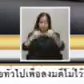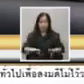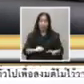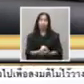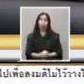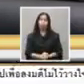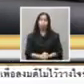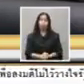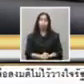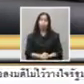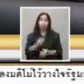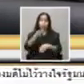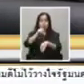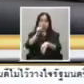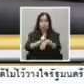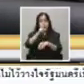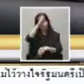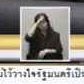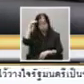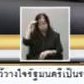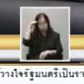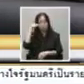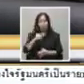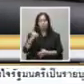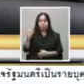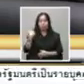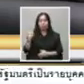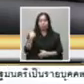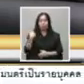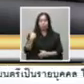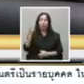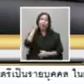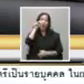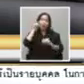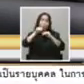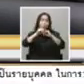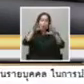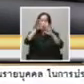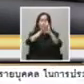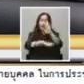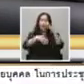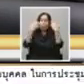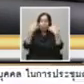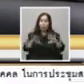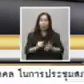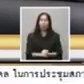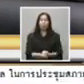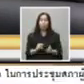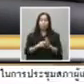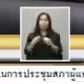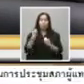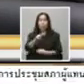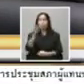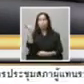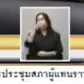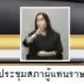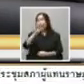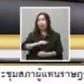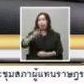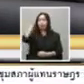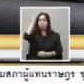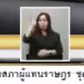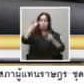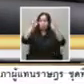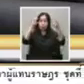แล้วก็ท่านประธานชวนหลีกภัยก็ได้มีการแถลงข่าวไปส่วนหนึ่งแล้วว่าจะไม่อนุญาตให้อภิปรายใน